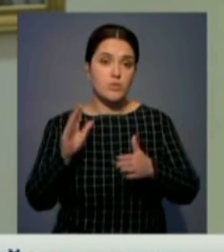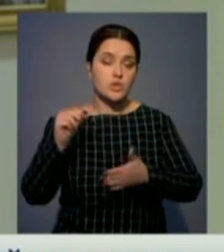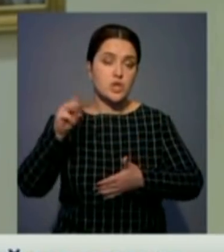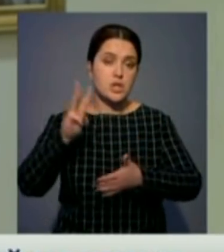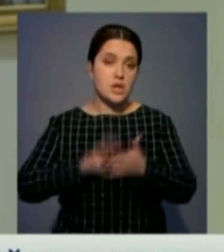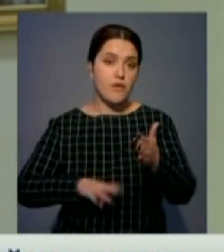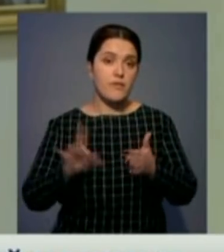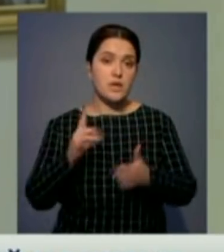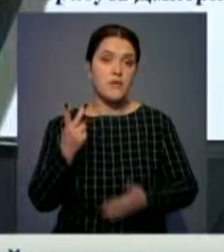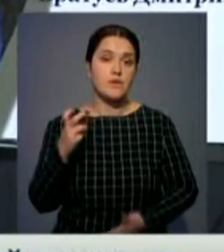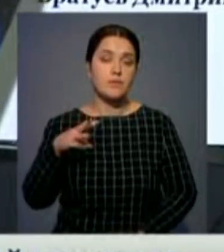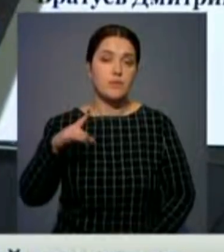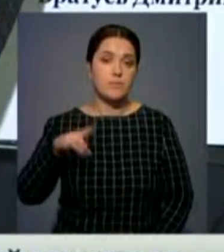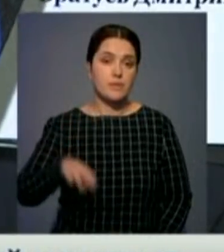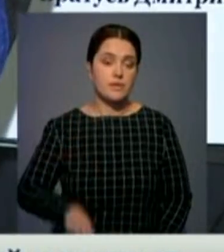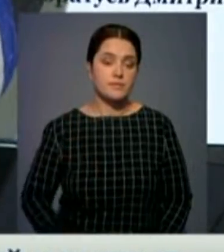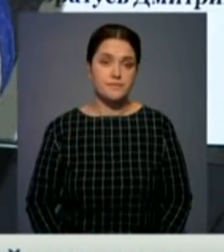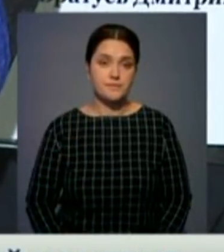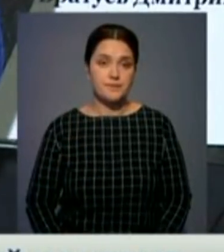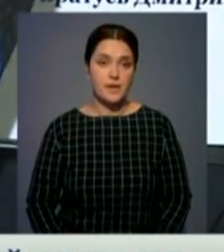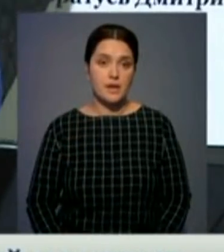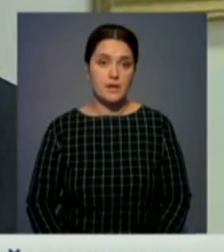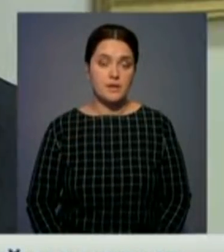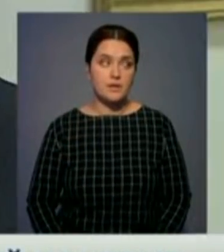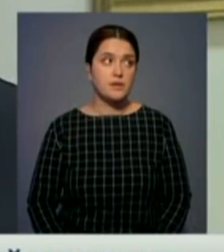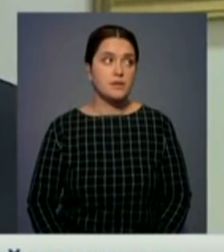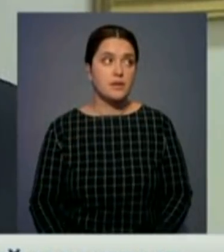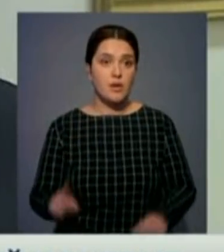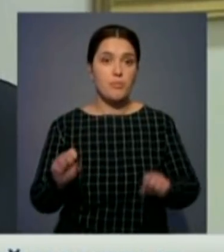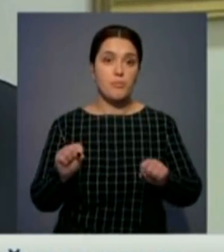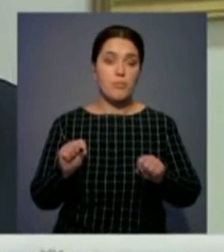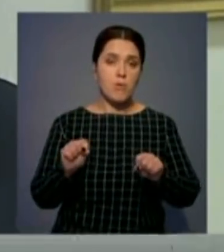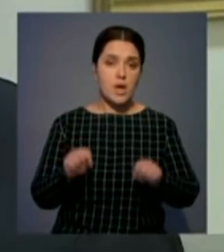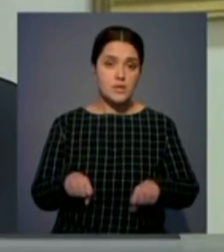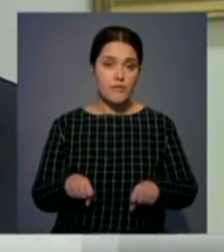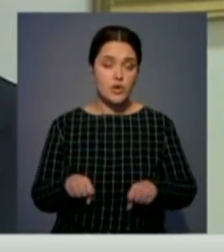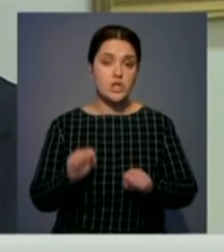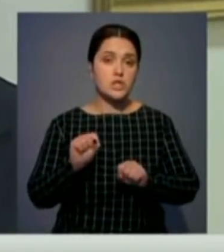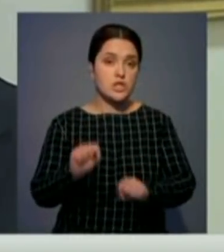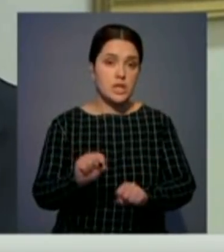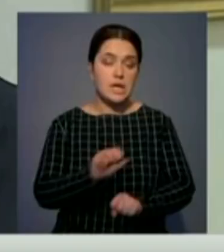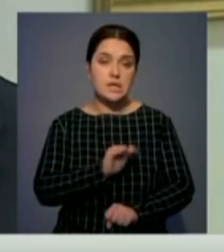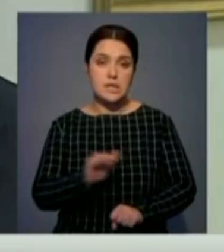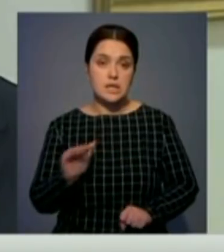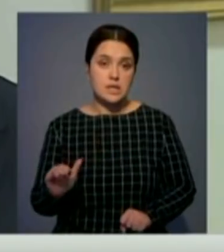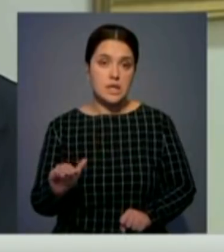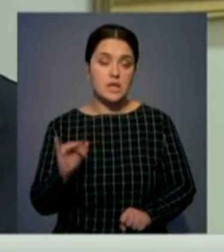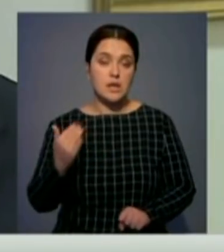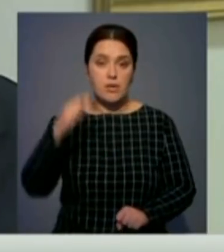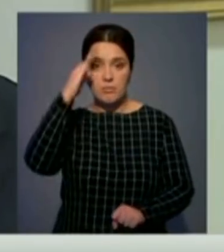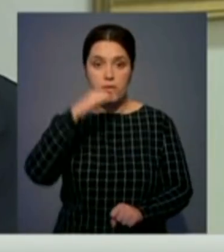в размере 200 МРП. Это позволит предостеречь детей, их родителей